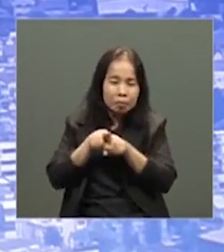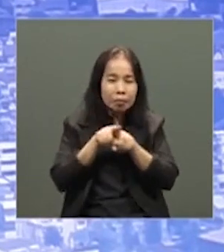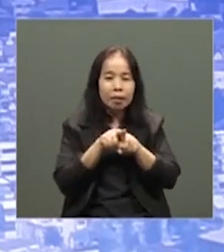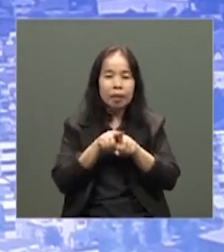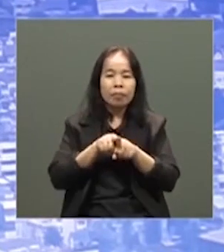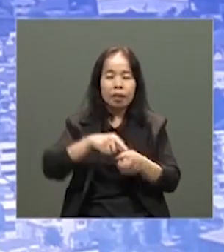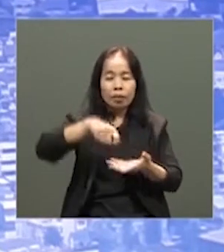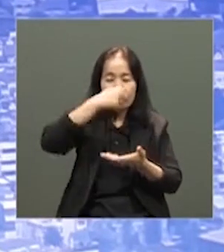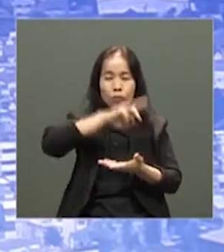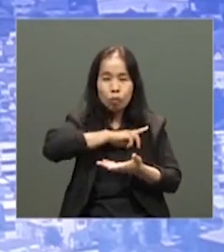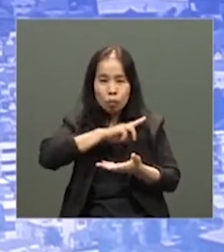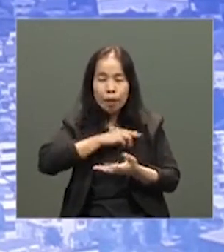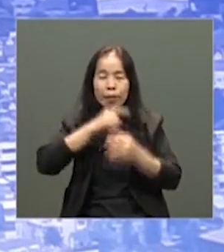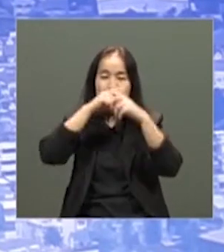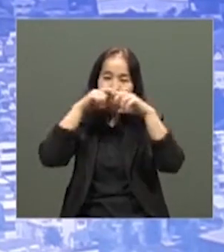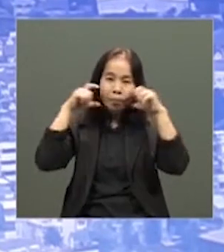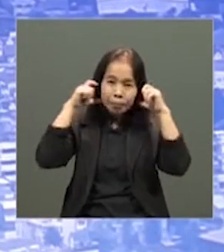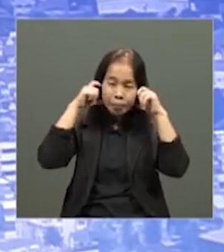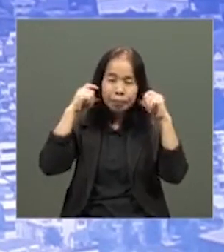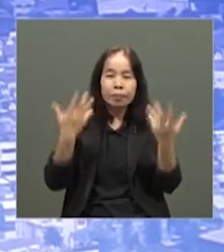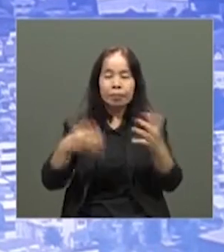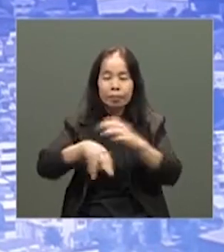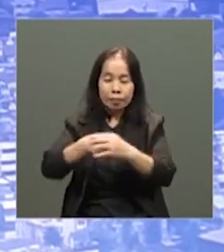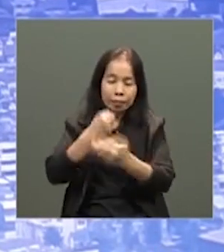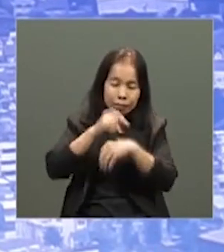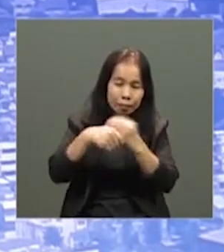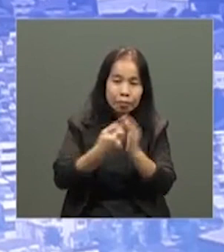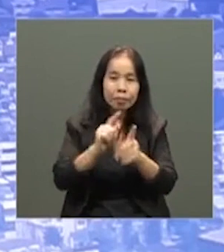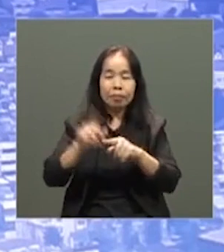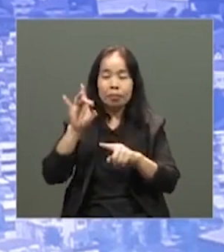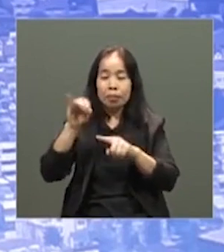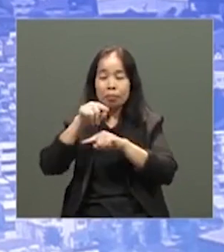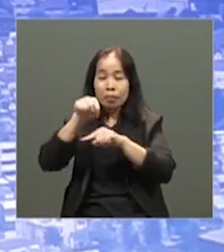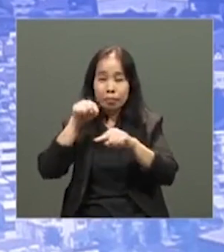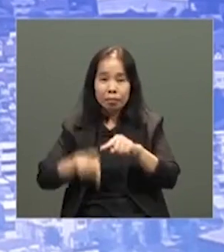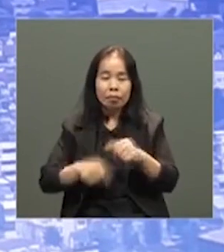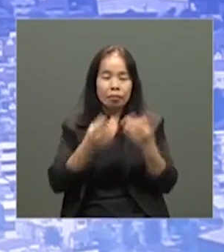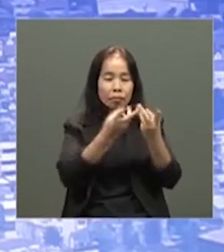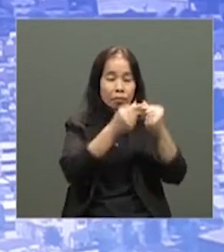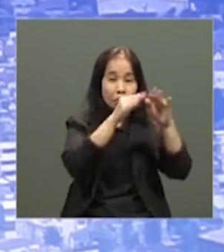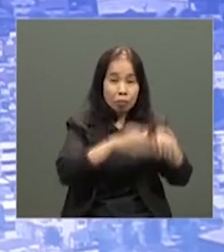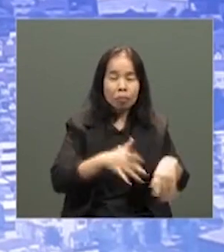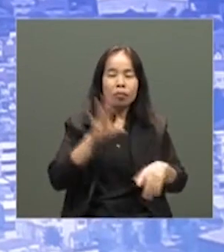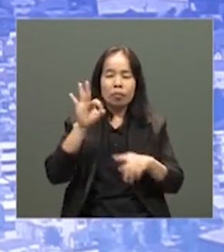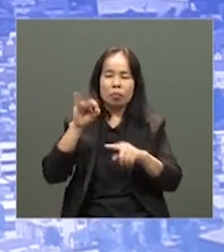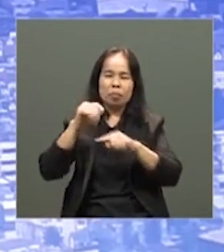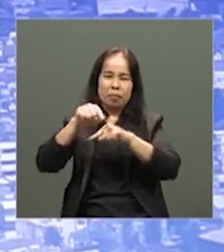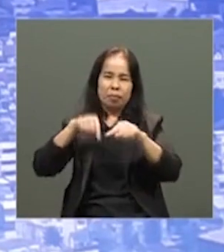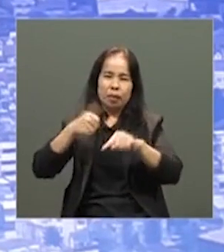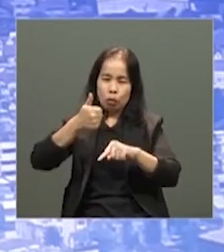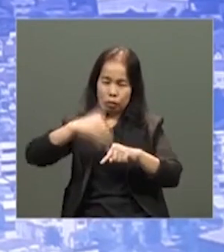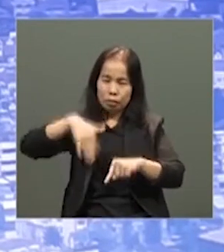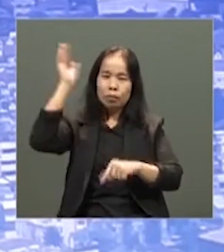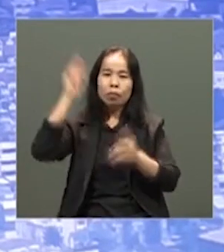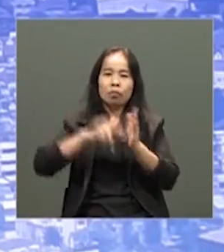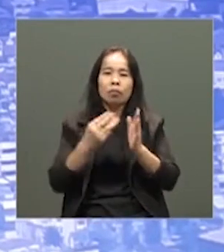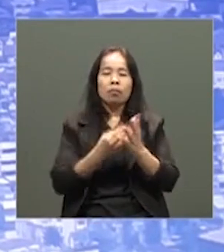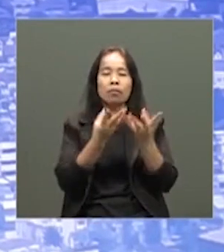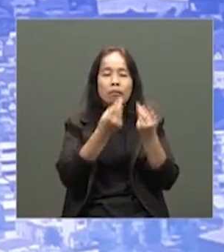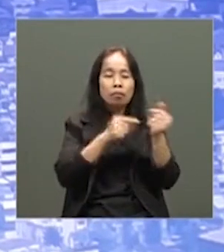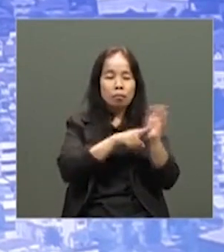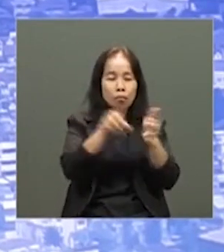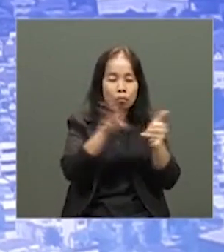ล้างมือแล้วก็ใส่หน้ากากอนามัย 80% ก็ไม่ได้ลดตัวเลขต้อง 90% ขึ้นไปถึงจะลดตัวเลข